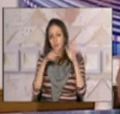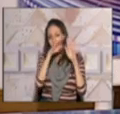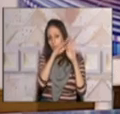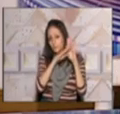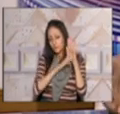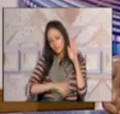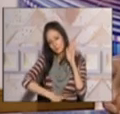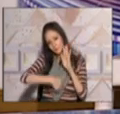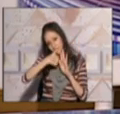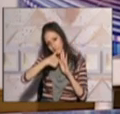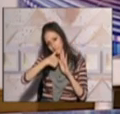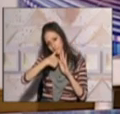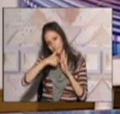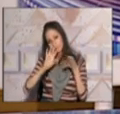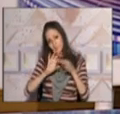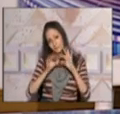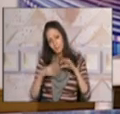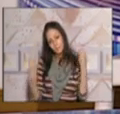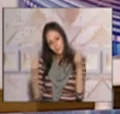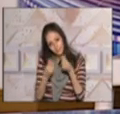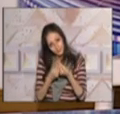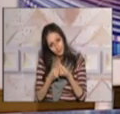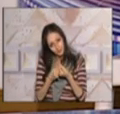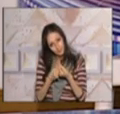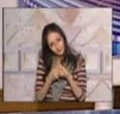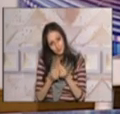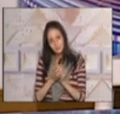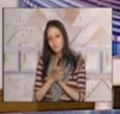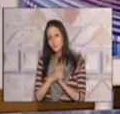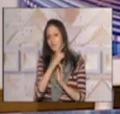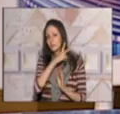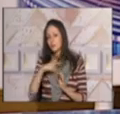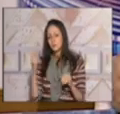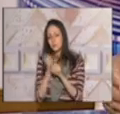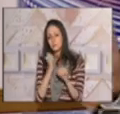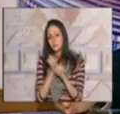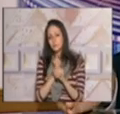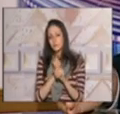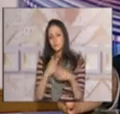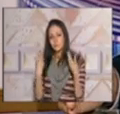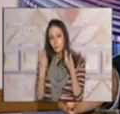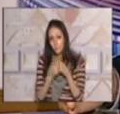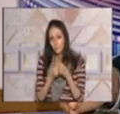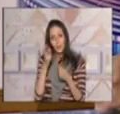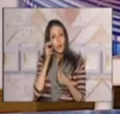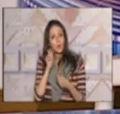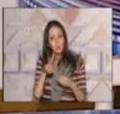النجاح ليها علاقه بانه الجهه بتعمل بطريقه متسقه مع رؤيه مصر